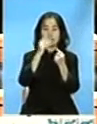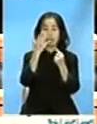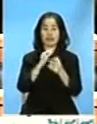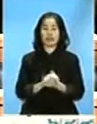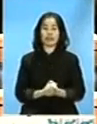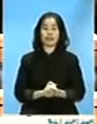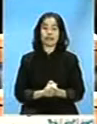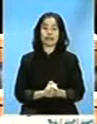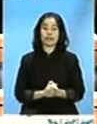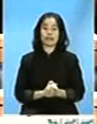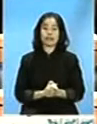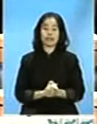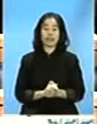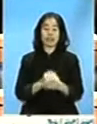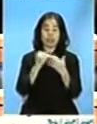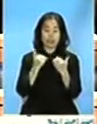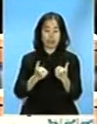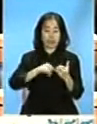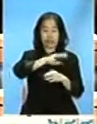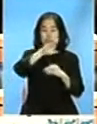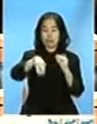าทุกอย่างนะครับ